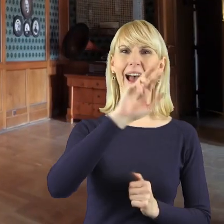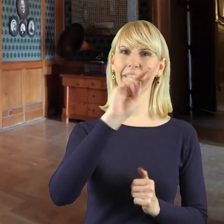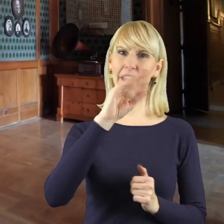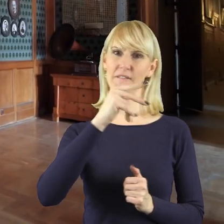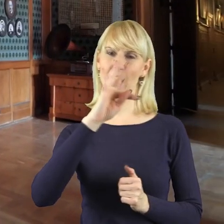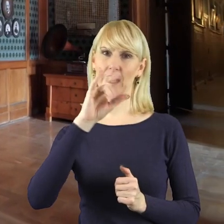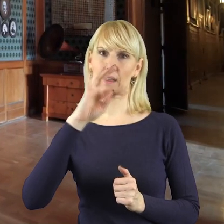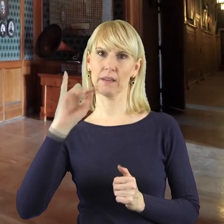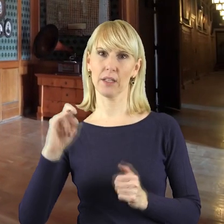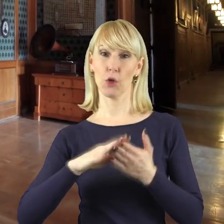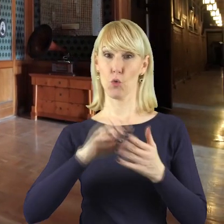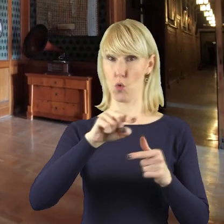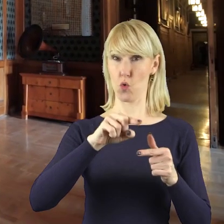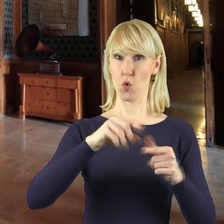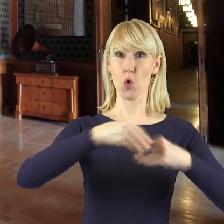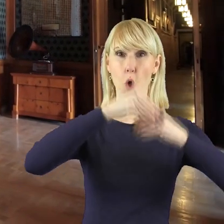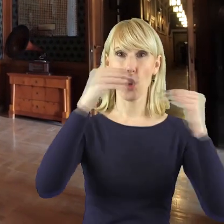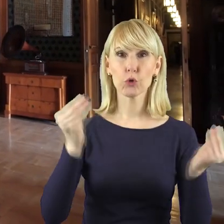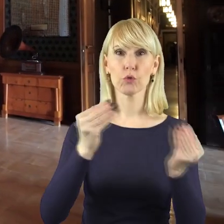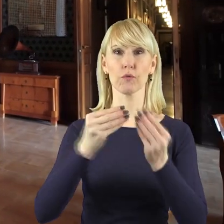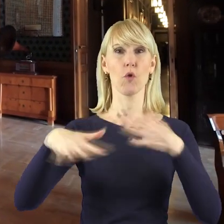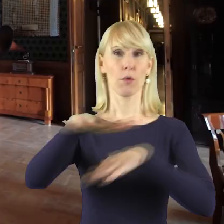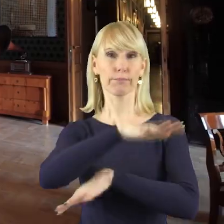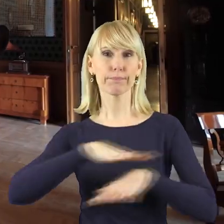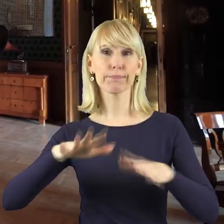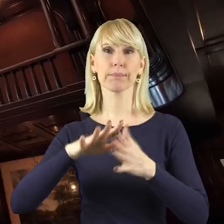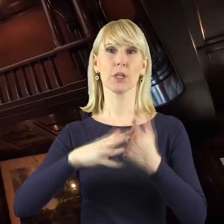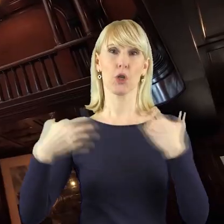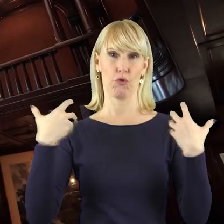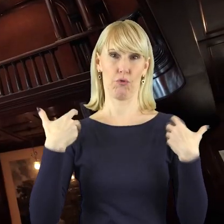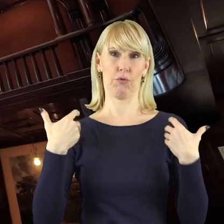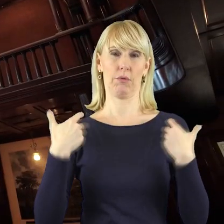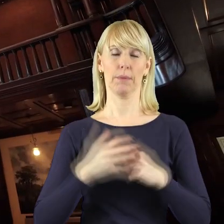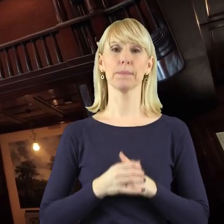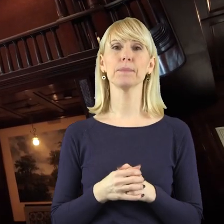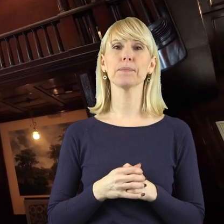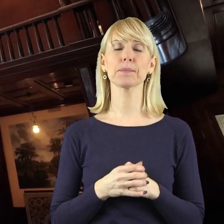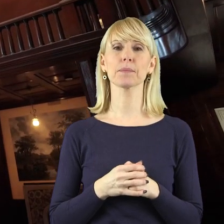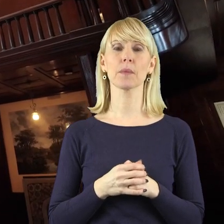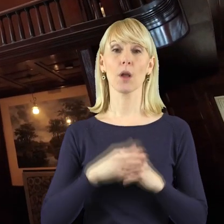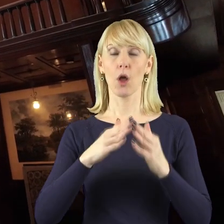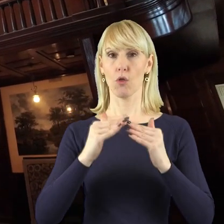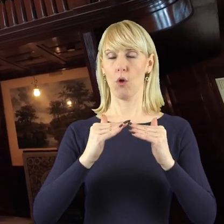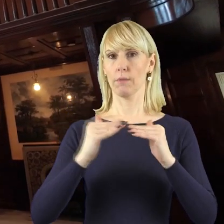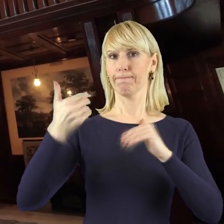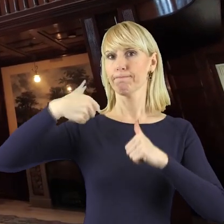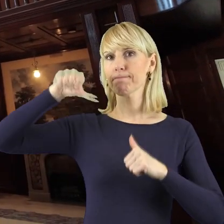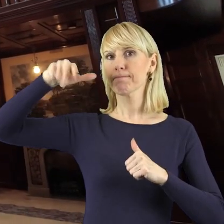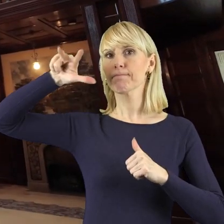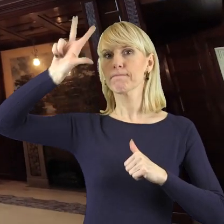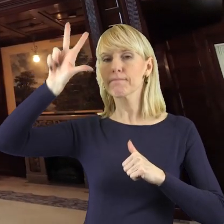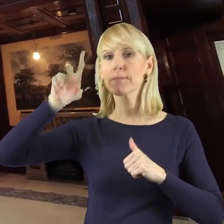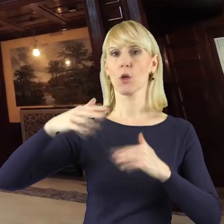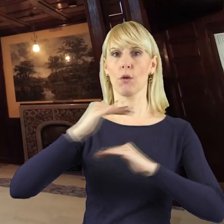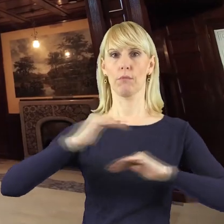związanych z rozwojem miasta i życiem jego mieszkańców. Rozlokowane na trzech poziomach ekspozycje